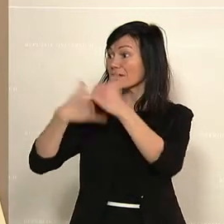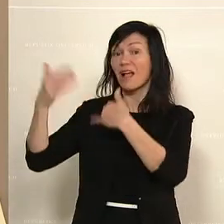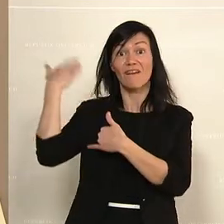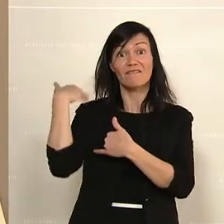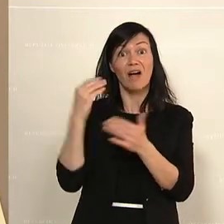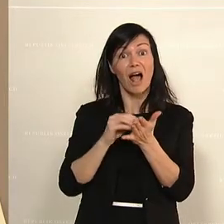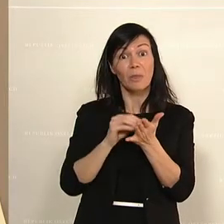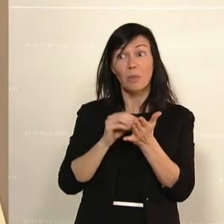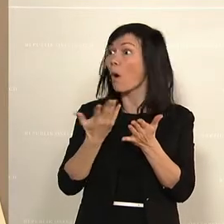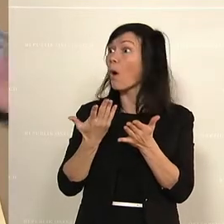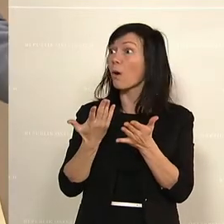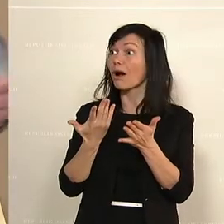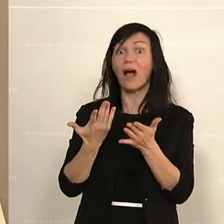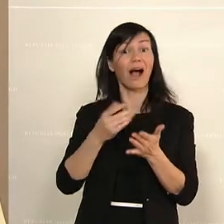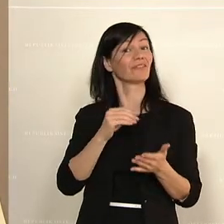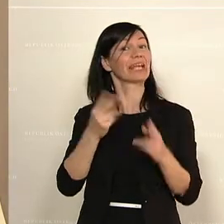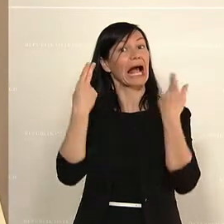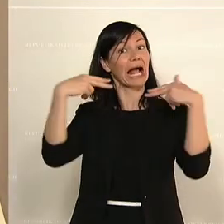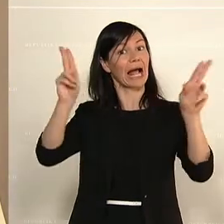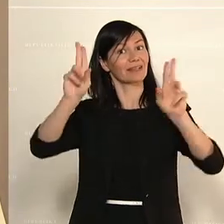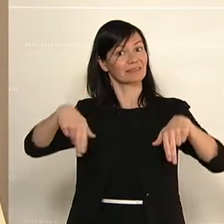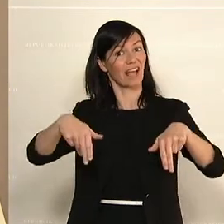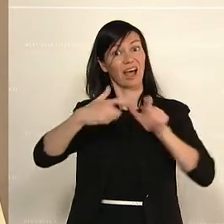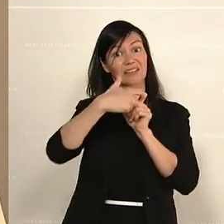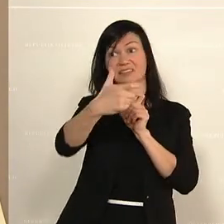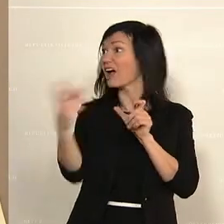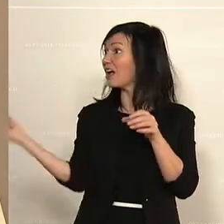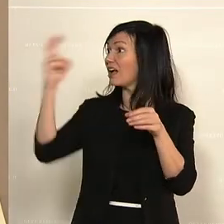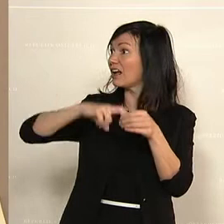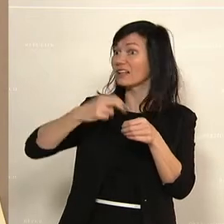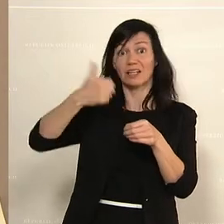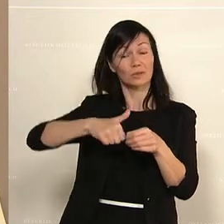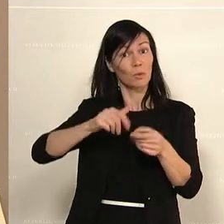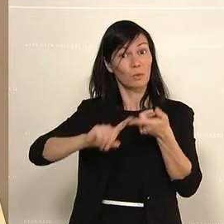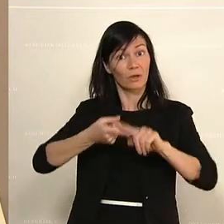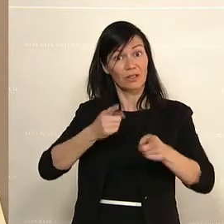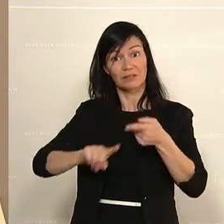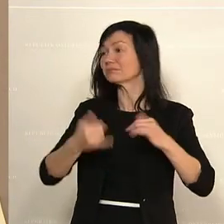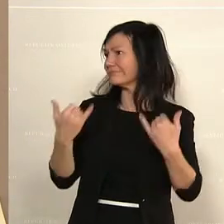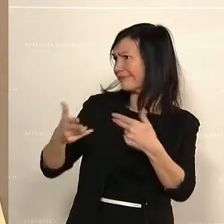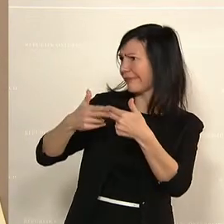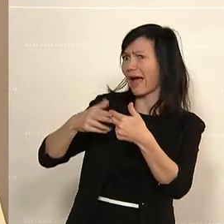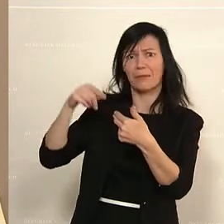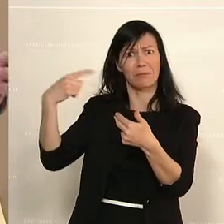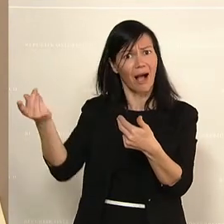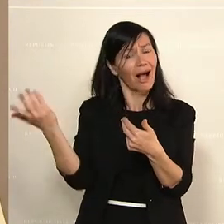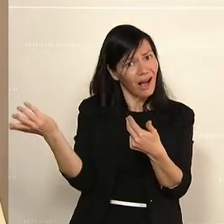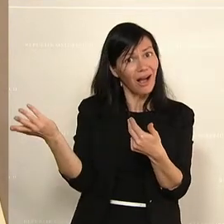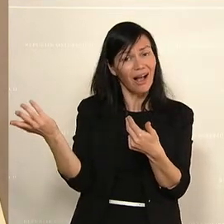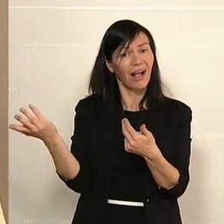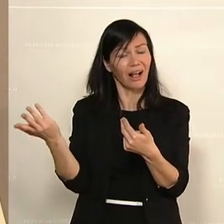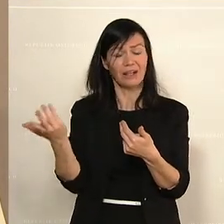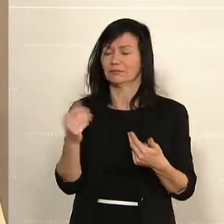im Reichsratssaal. Also dieser Krieg in der Nachbarschaft, dieser Angriffskrieg lässt natürlich keinen kalt. Und ich bin stolz darauf, dass